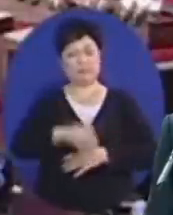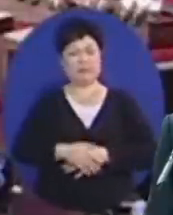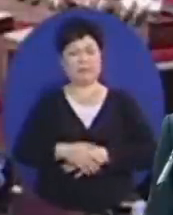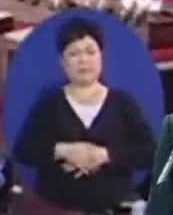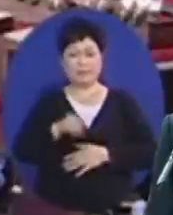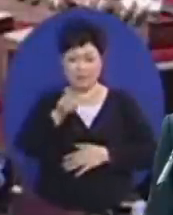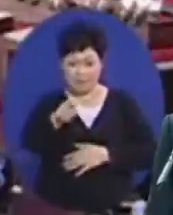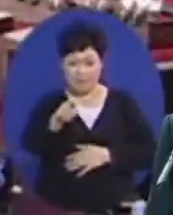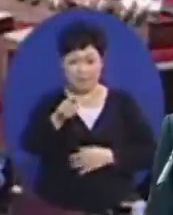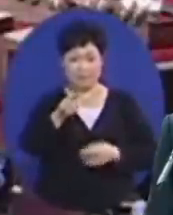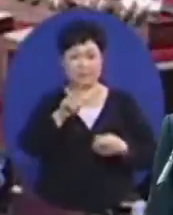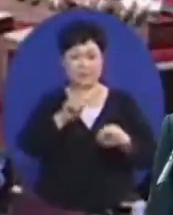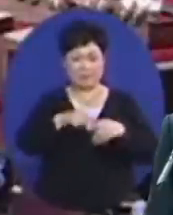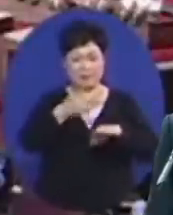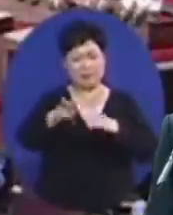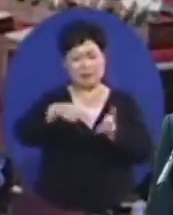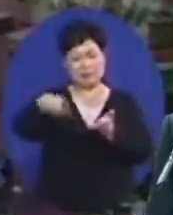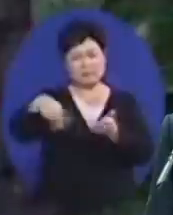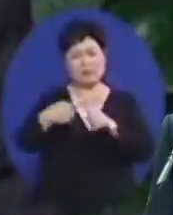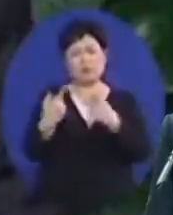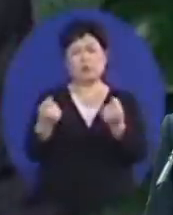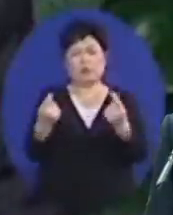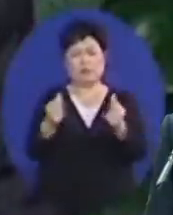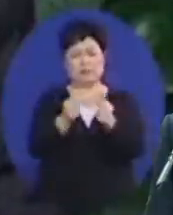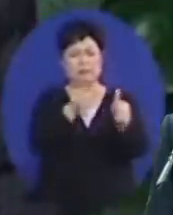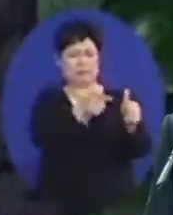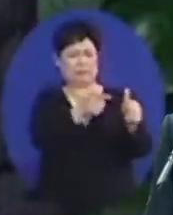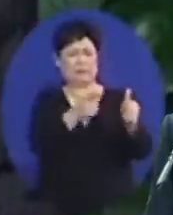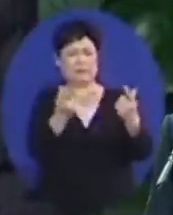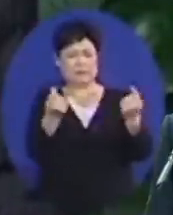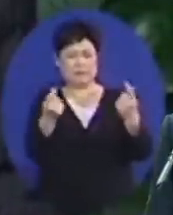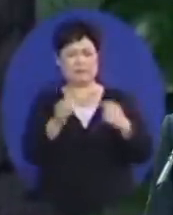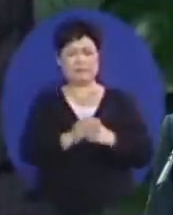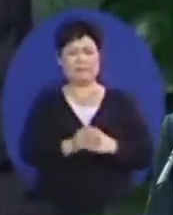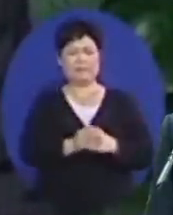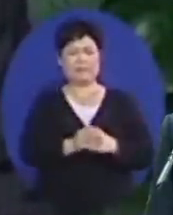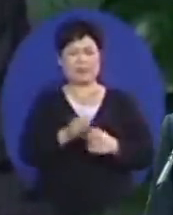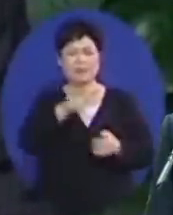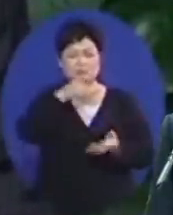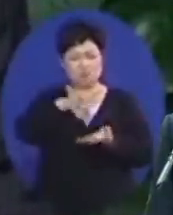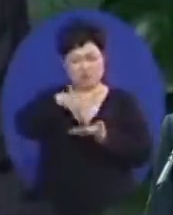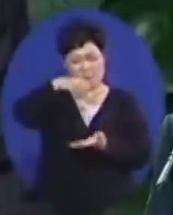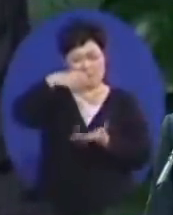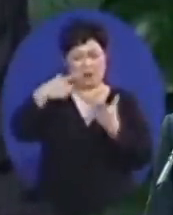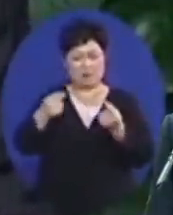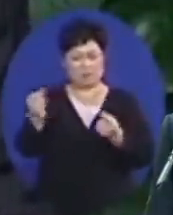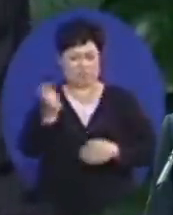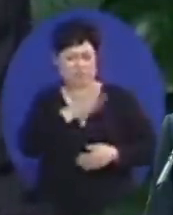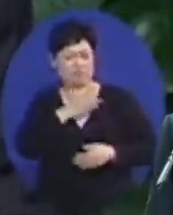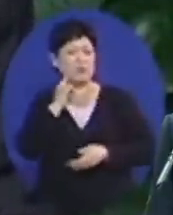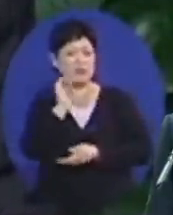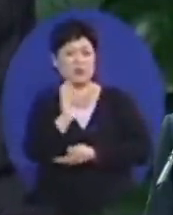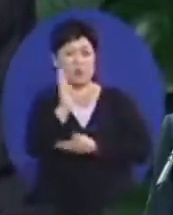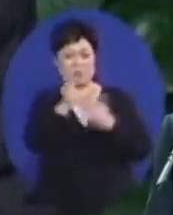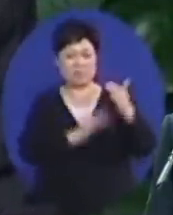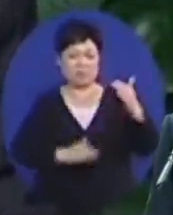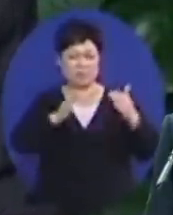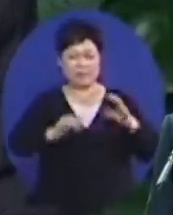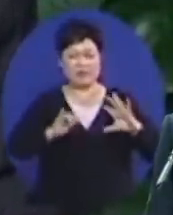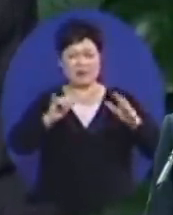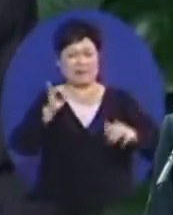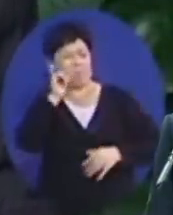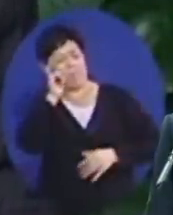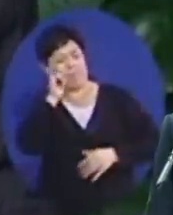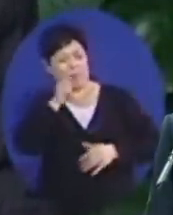이 탕자가 바로 그와 같습니다. 그는 물거품과 같은 부귀, 영화, 공명, 세상 쾌락을